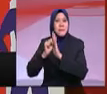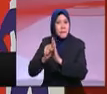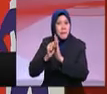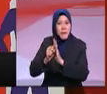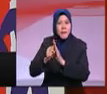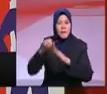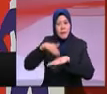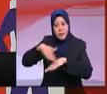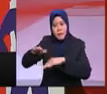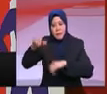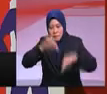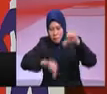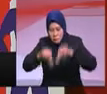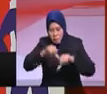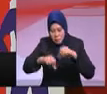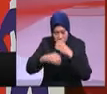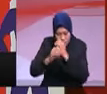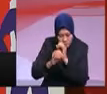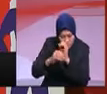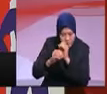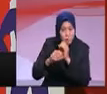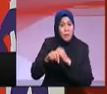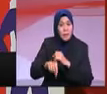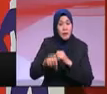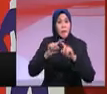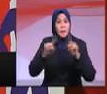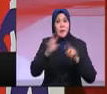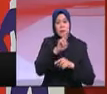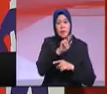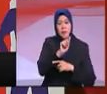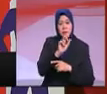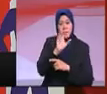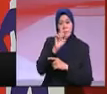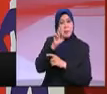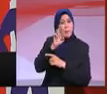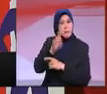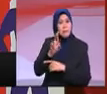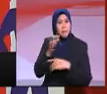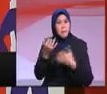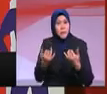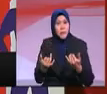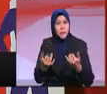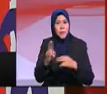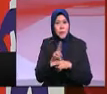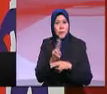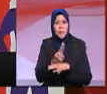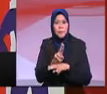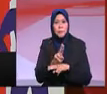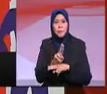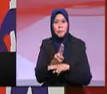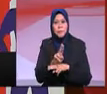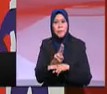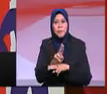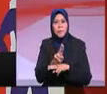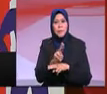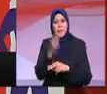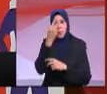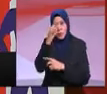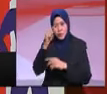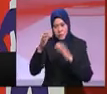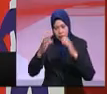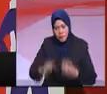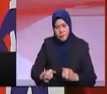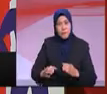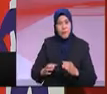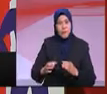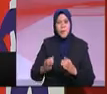sampel-sampel ke makmal untuk RT-PCR, tapi RT-PCR kita guna untuk kalau untuk confirmation,